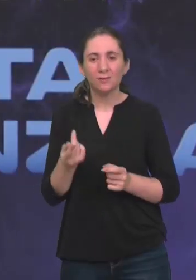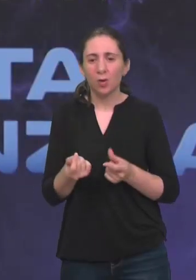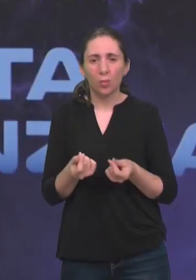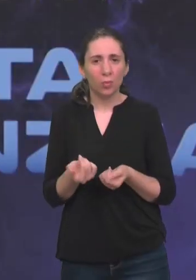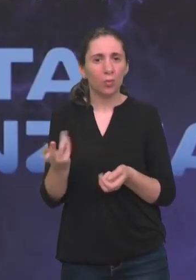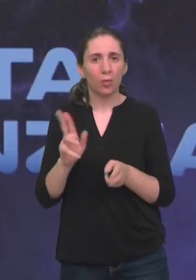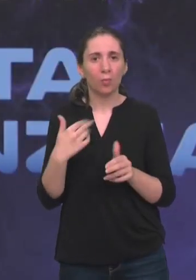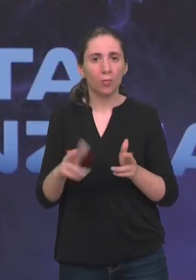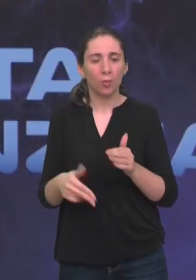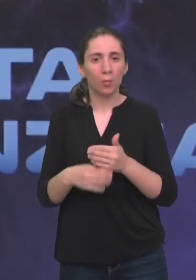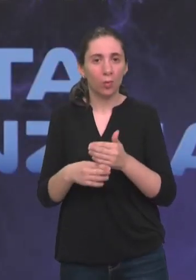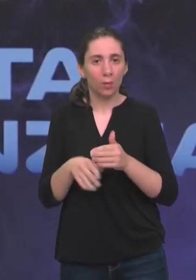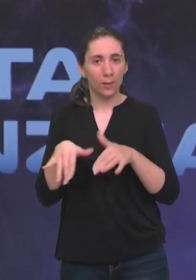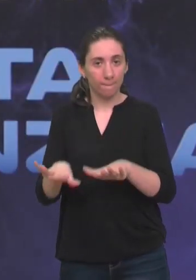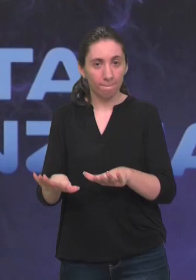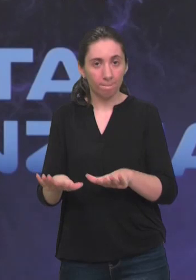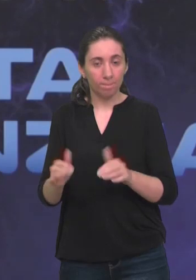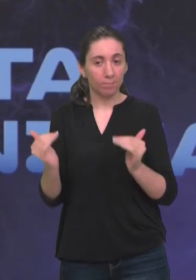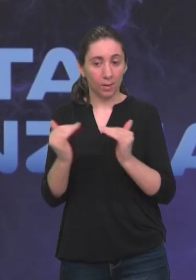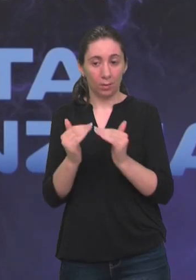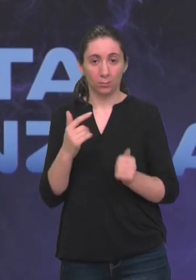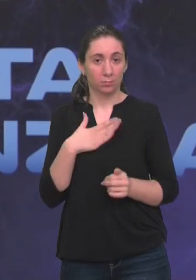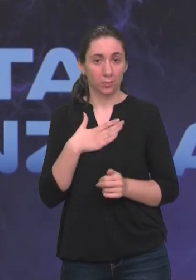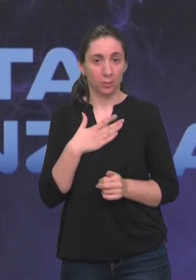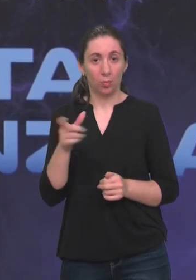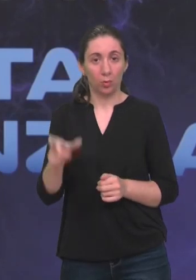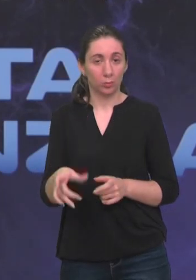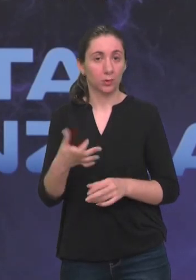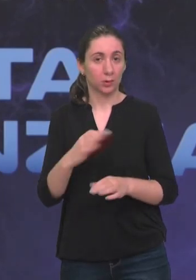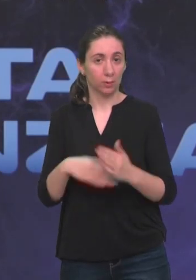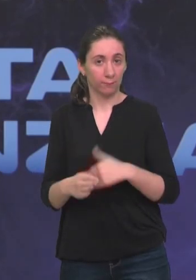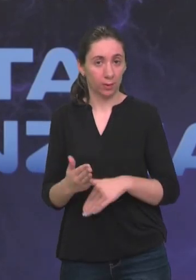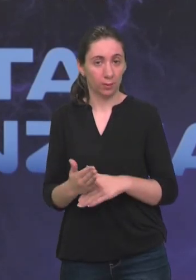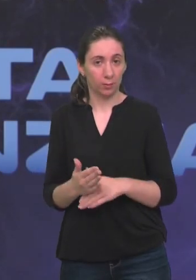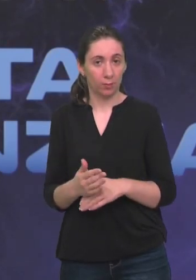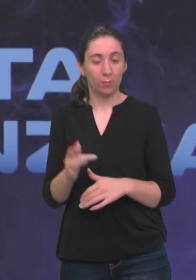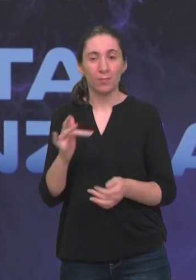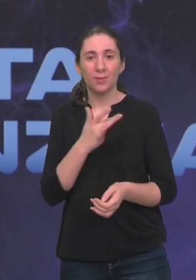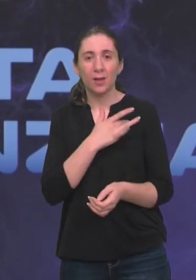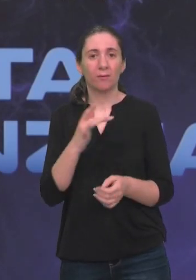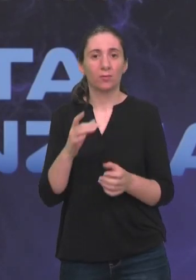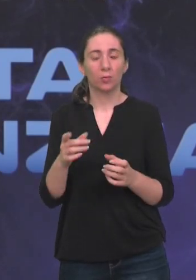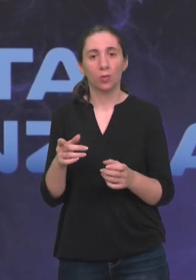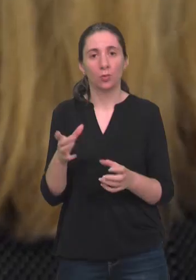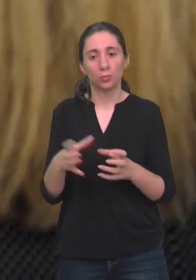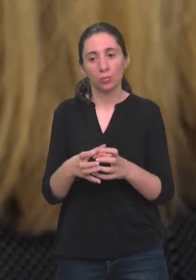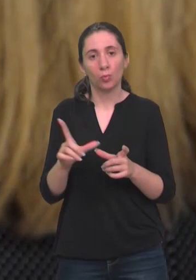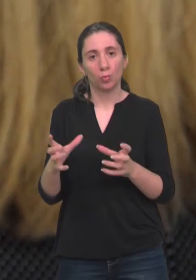bi pomogle ljudima jednakima sebi, osobama s invaliditetom, najranjiviju skupini u društvu